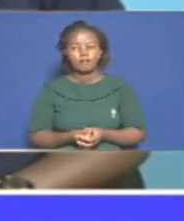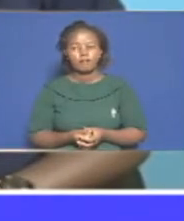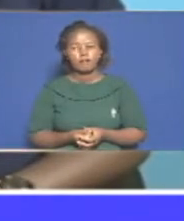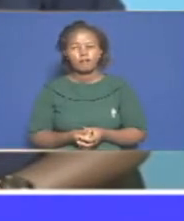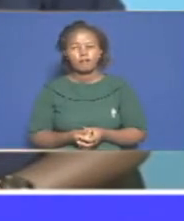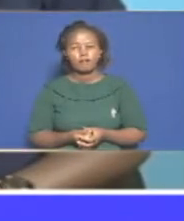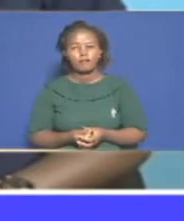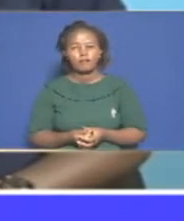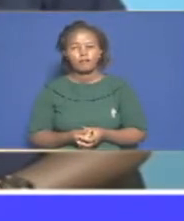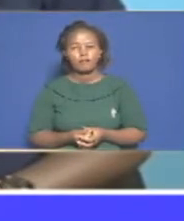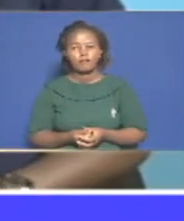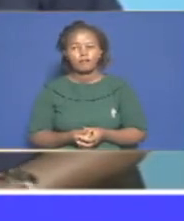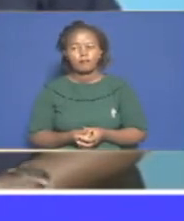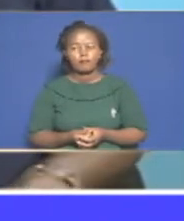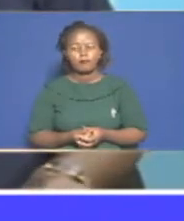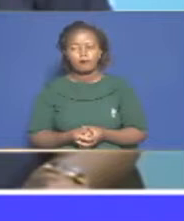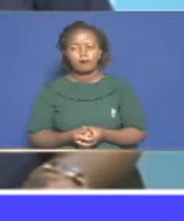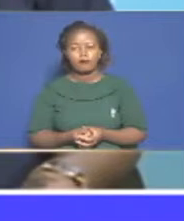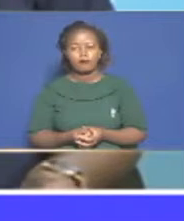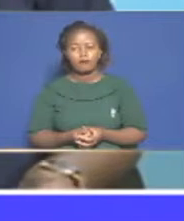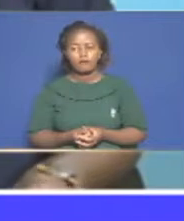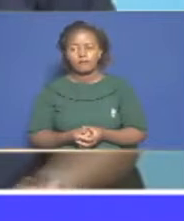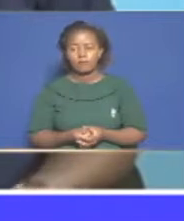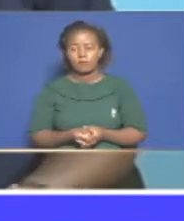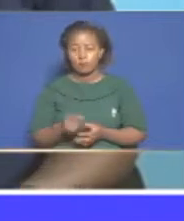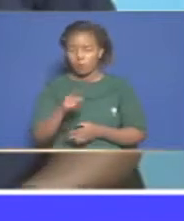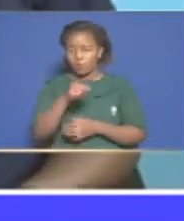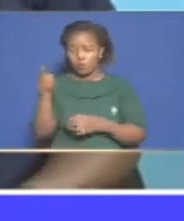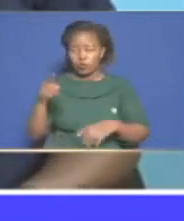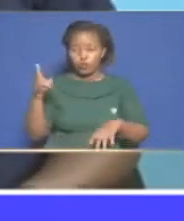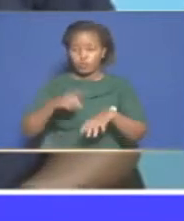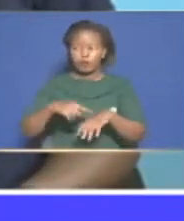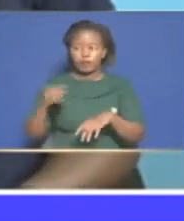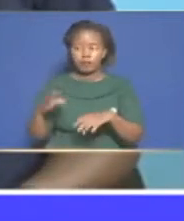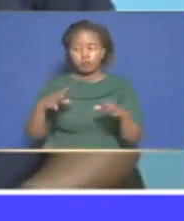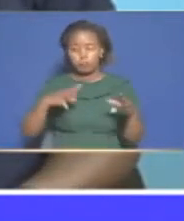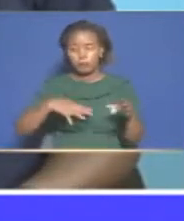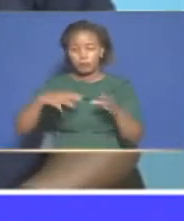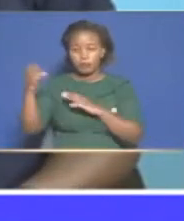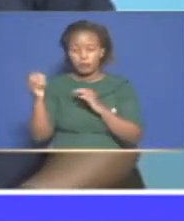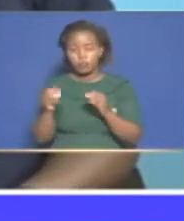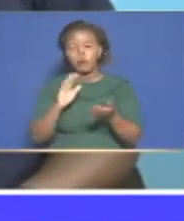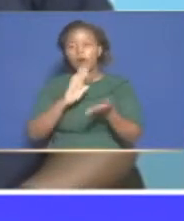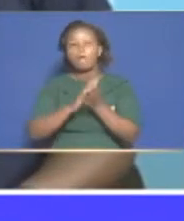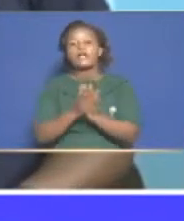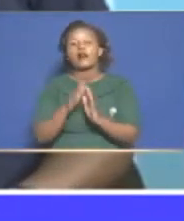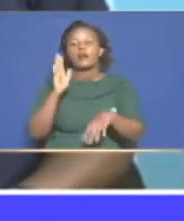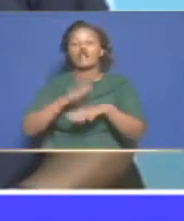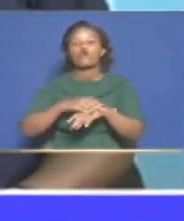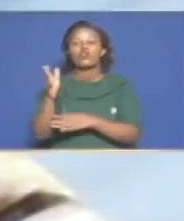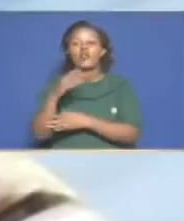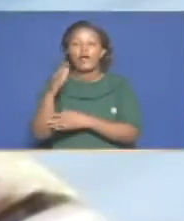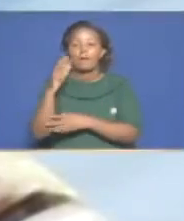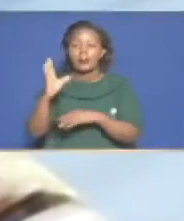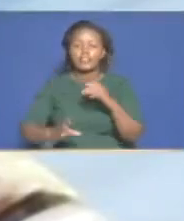The Community of Nations. Nyinyi kwa hivyo mkitoka hapa the ambassadors election wetu wa nchi hii